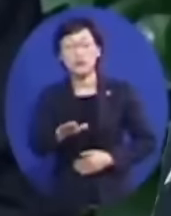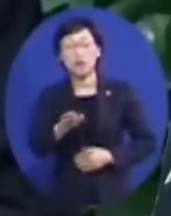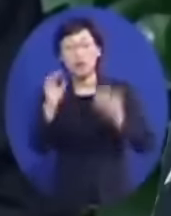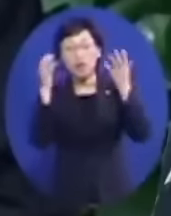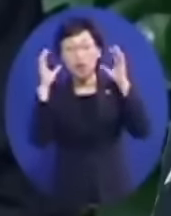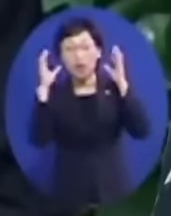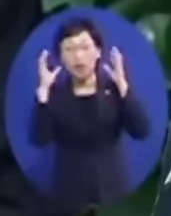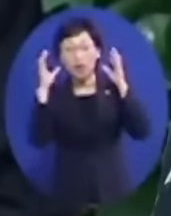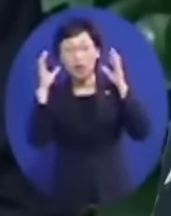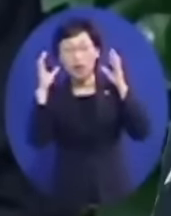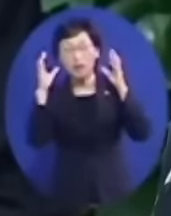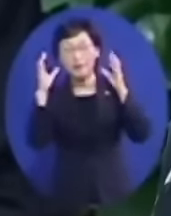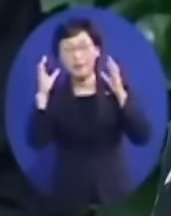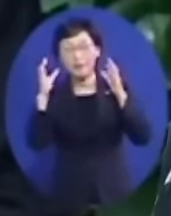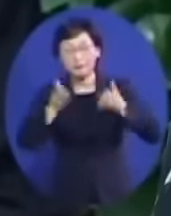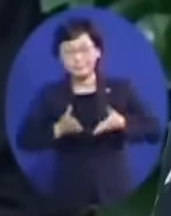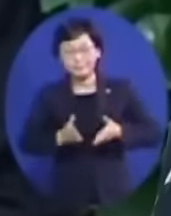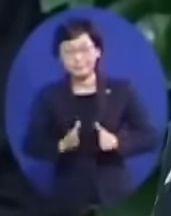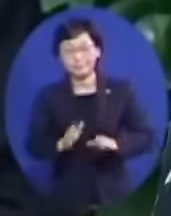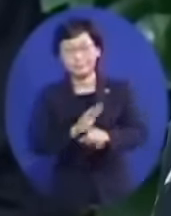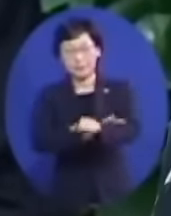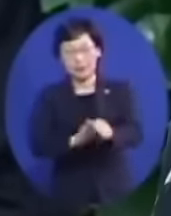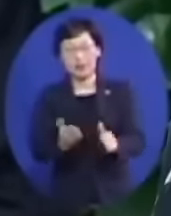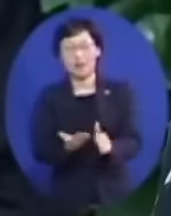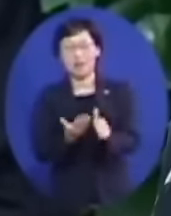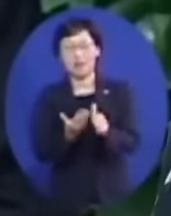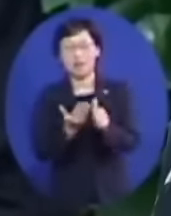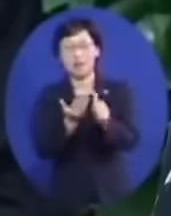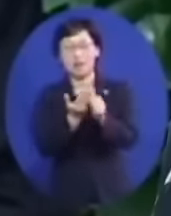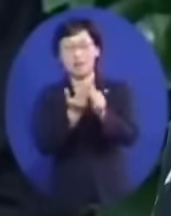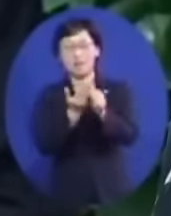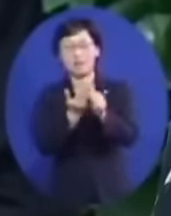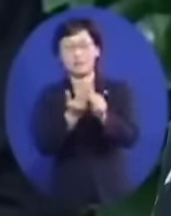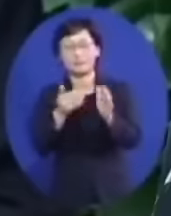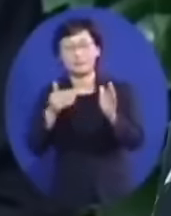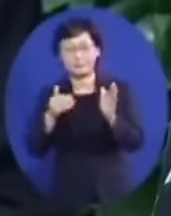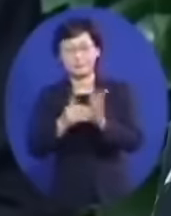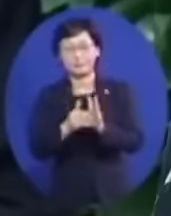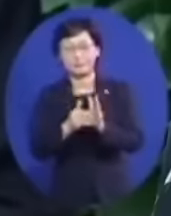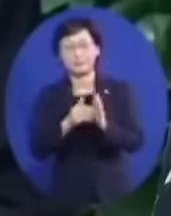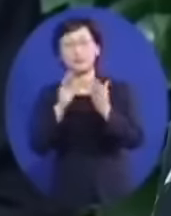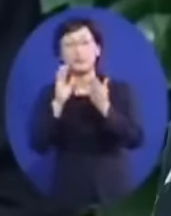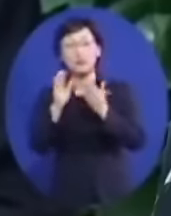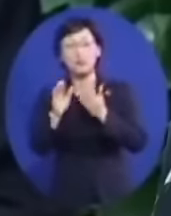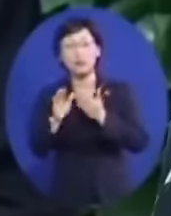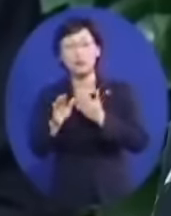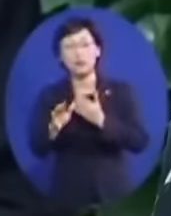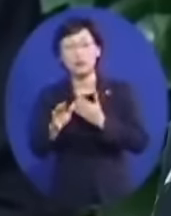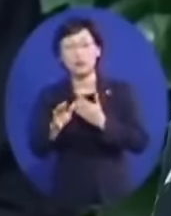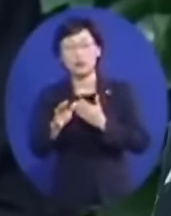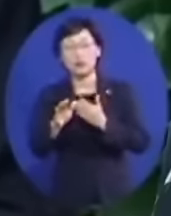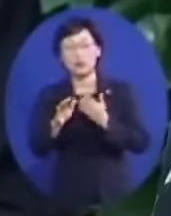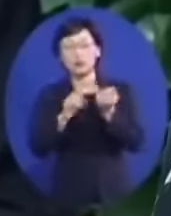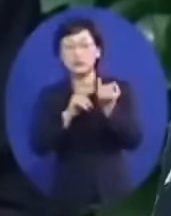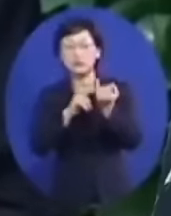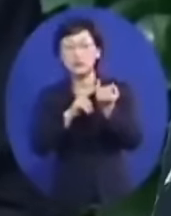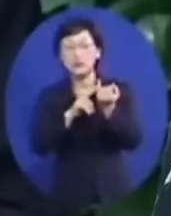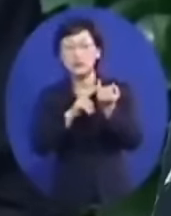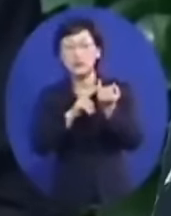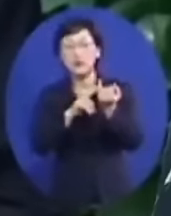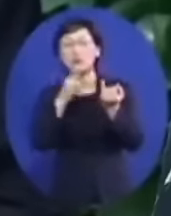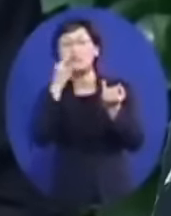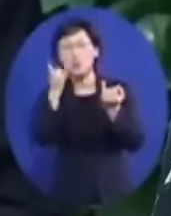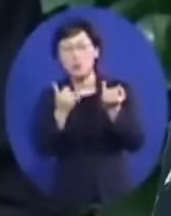어린애기를 잘 길러서 낳았습니다. 어린애기를 낳고 난 다음에 친정에서는 빨리 어린애기를